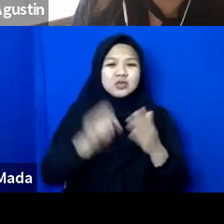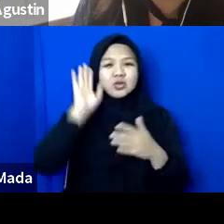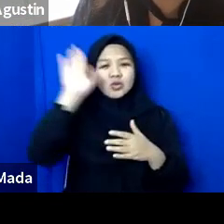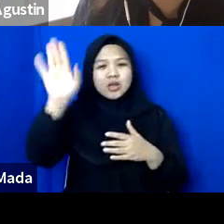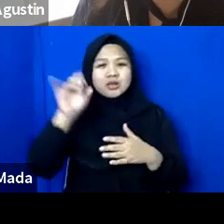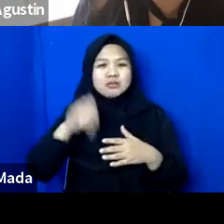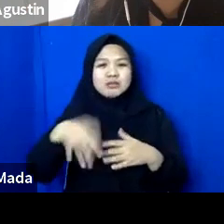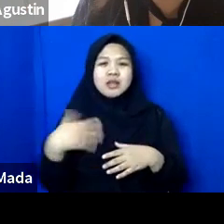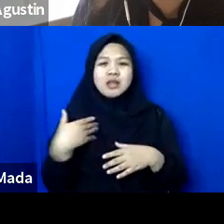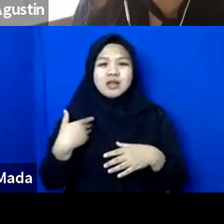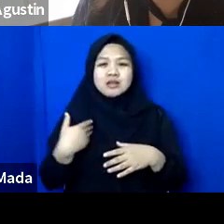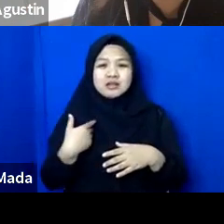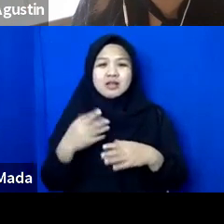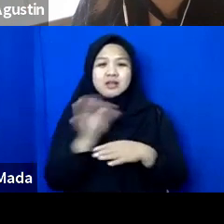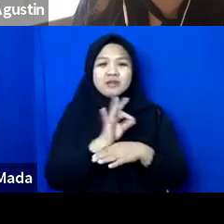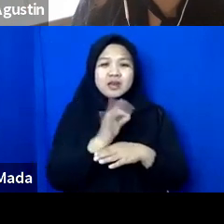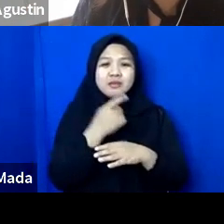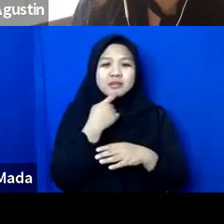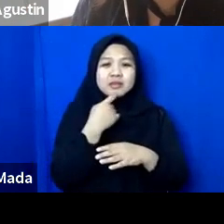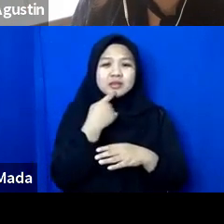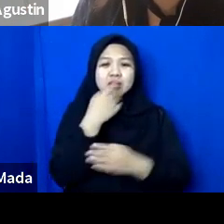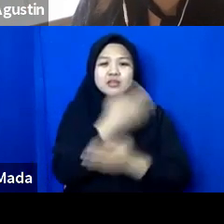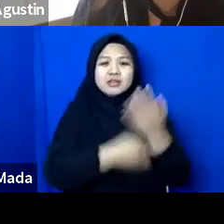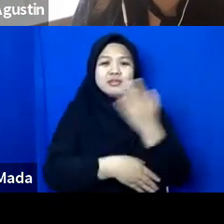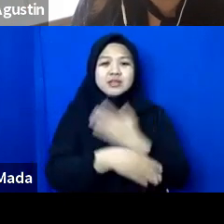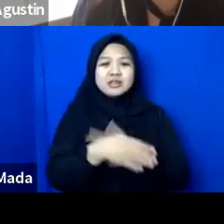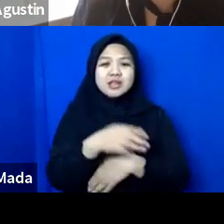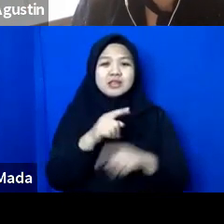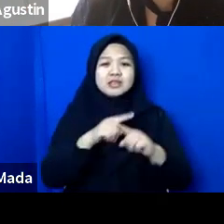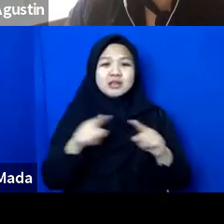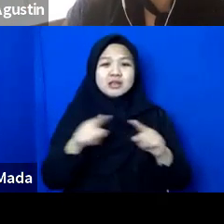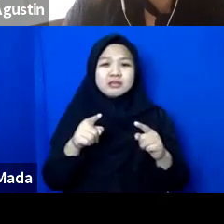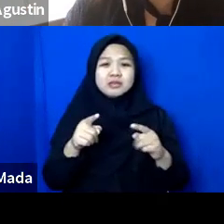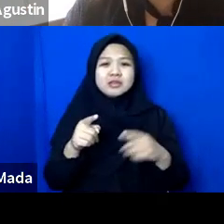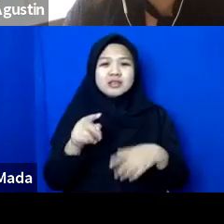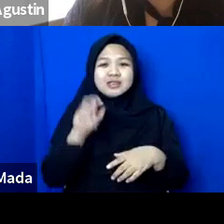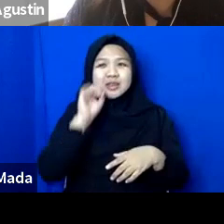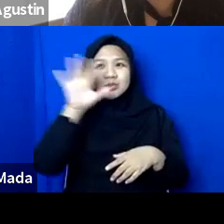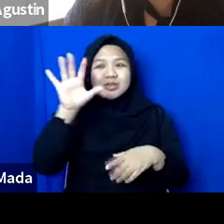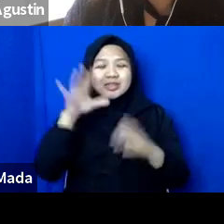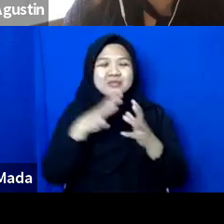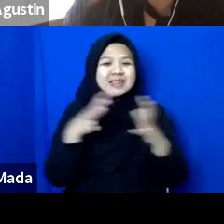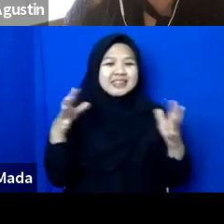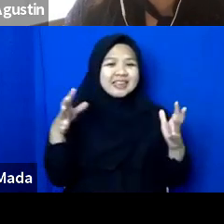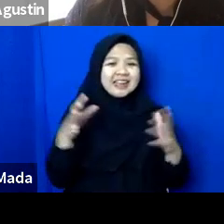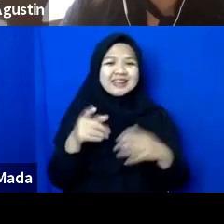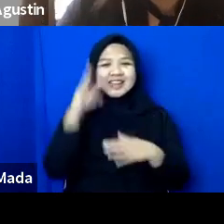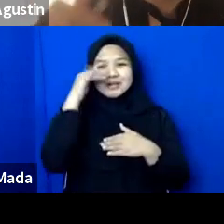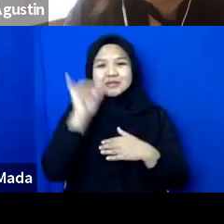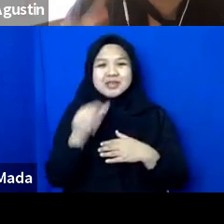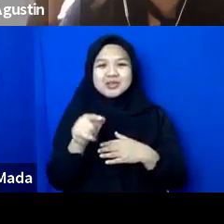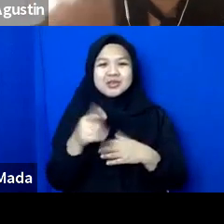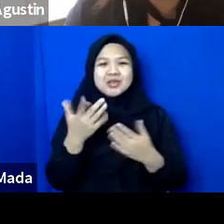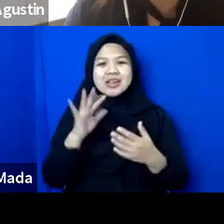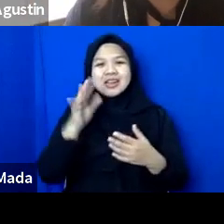pernah ada gems tentang disabilitas tapi yang terbanyak hartanya seperti itulah walaupun tadi